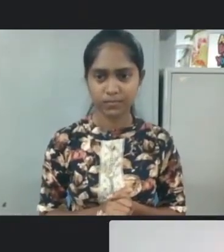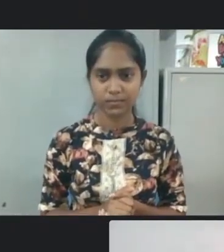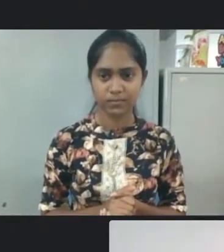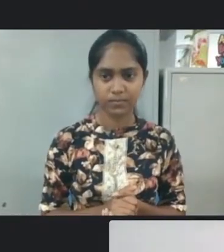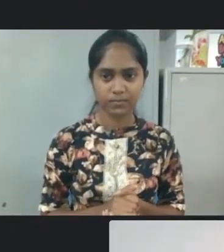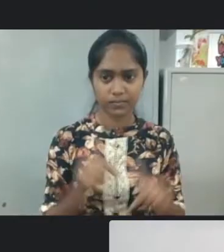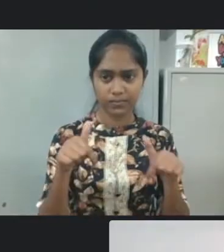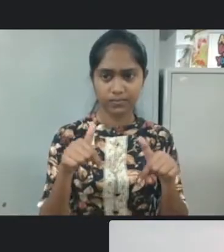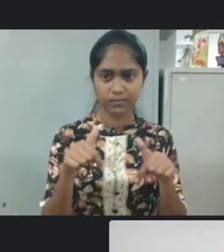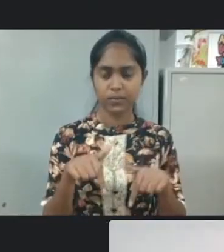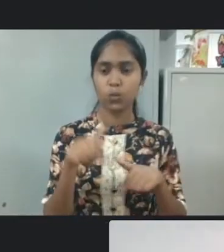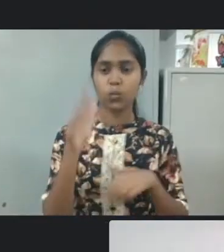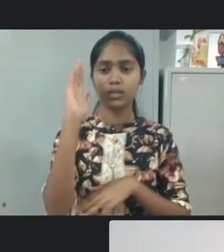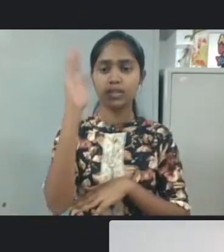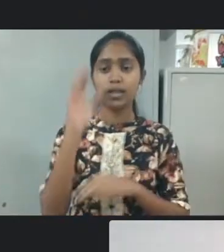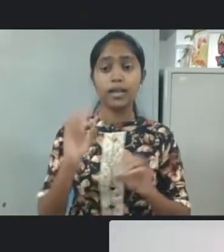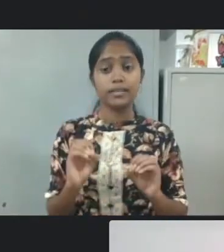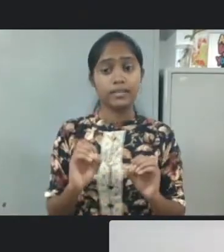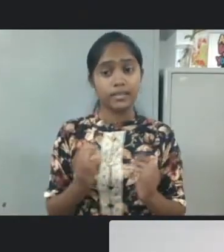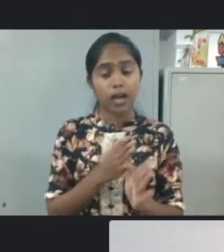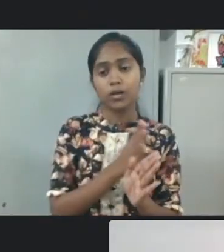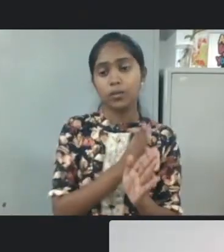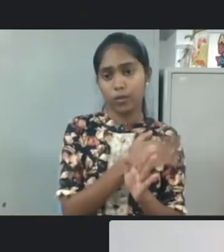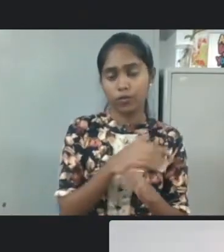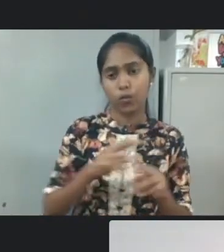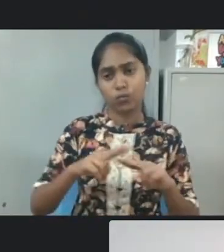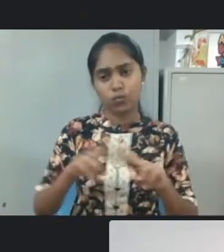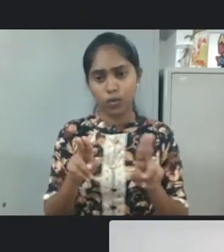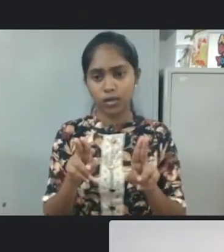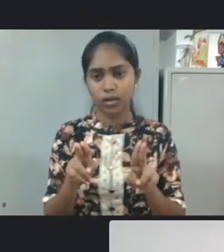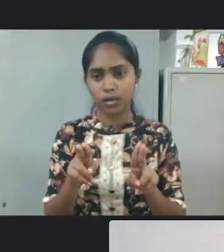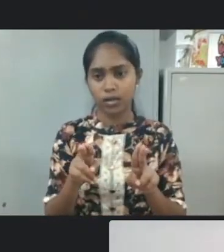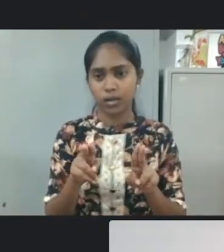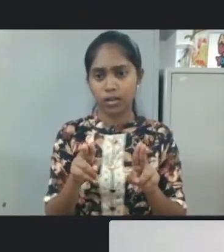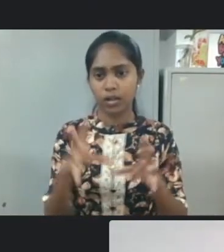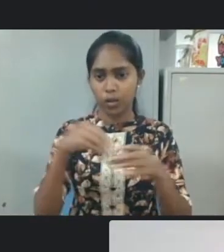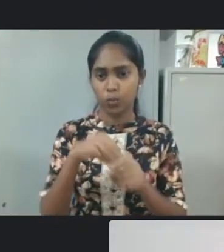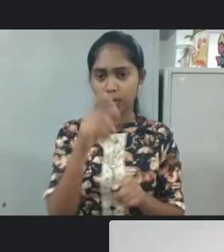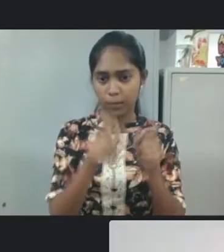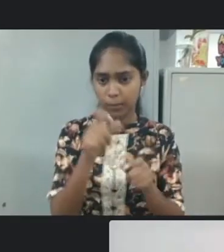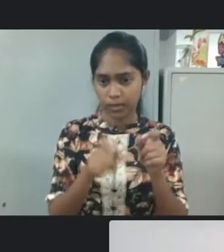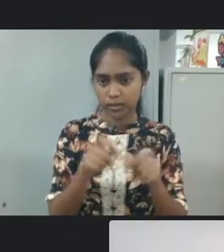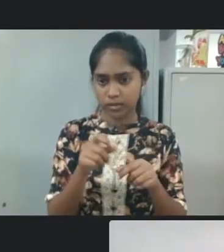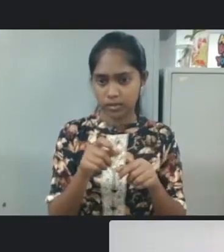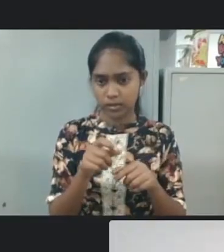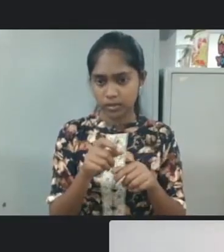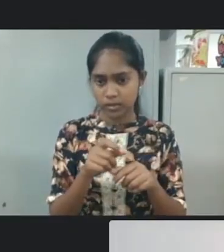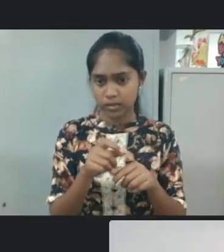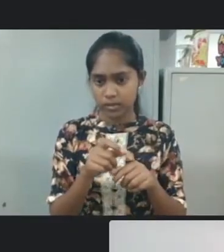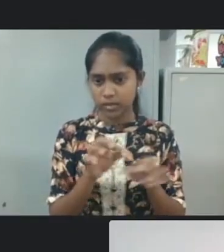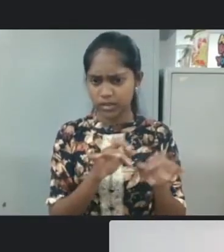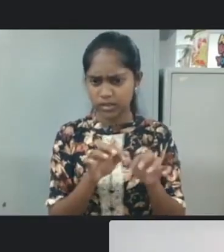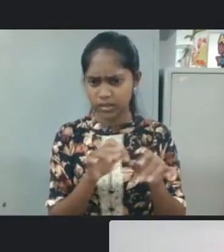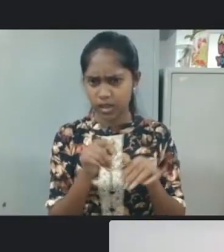ഇന്നത്തെ സെഷൻ തുടങ്ങുന്നതിന് മുന്നോടിയായി എല്ലാ പാർട്ടിസിപ്പൻസും ചാറ്റ് ബോക്സിൽ ഒരു ലിങ്ക് നൽകിയിട്ടുണ്ട്. ആ ലിങ്ക്